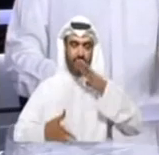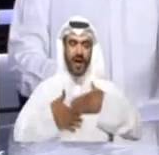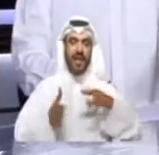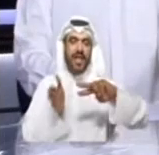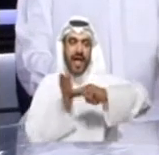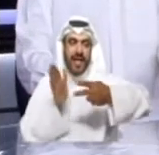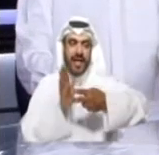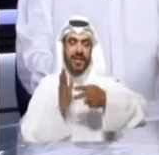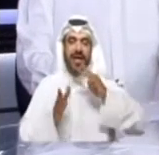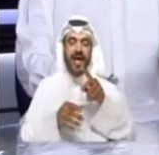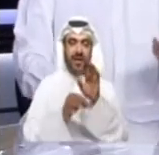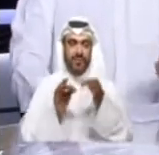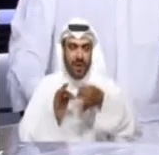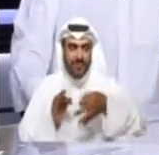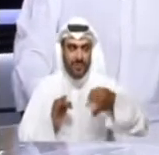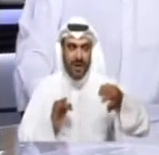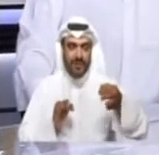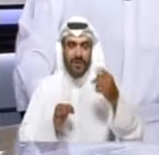كيف تصف لنا